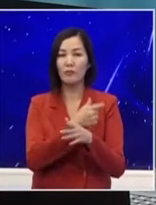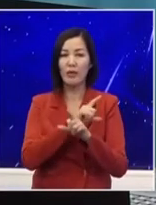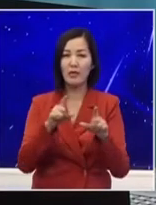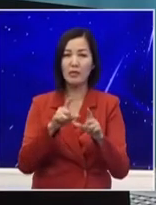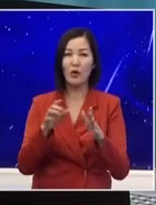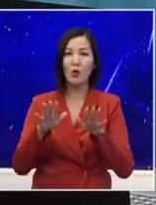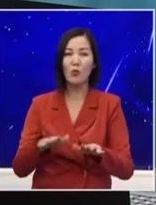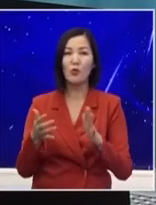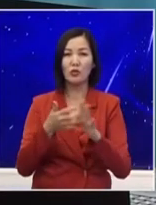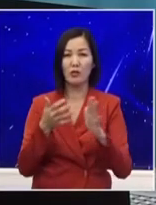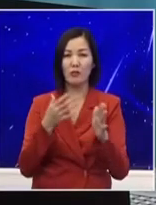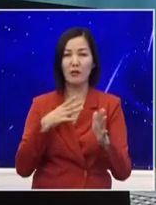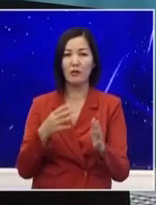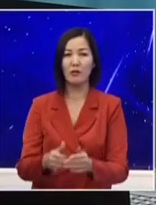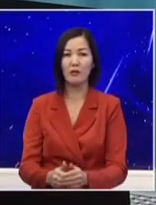қалды.